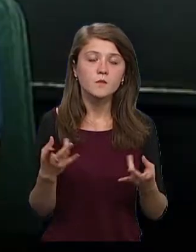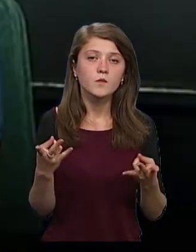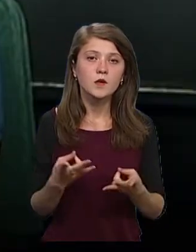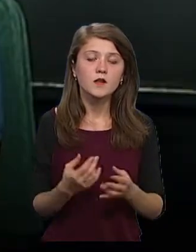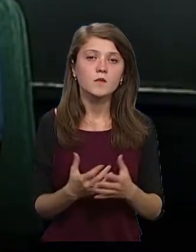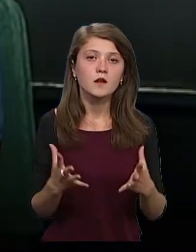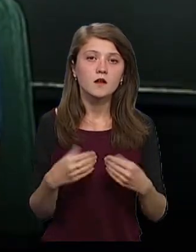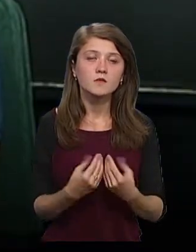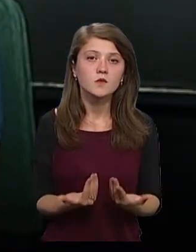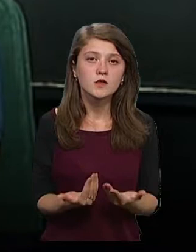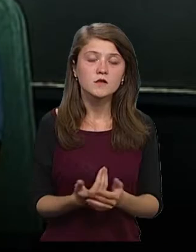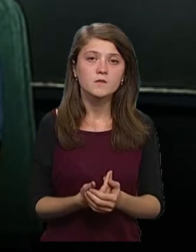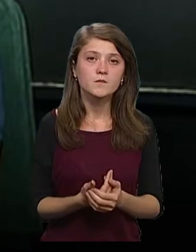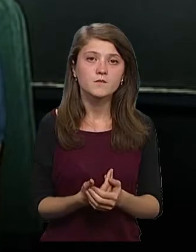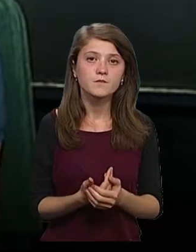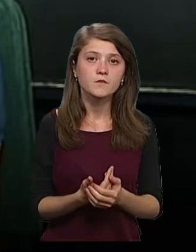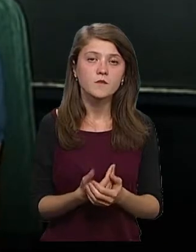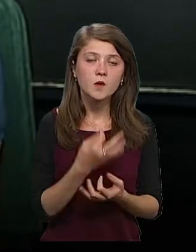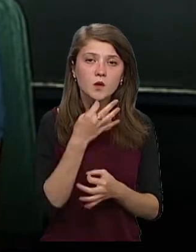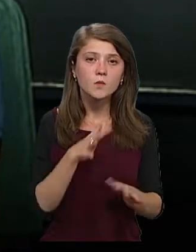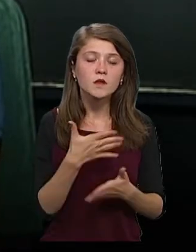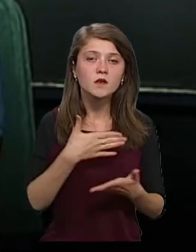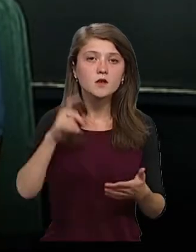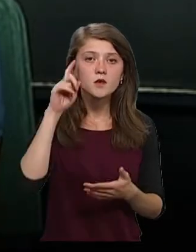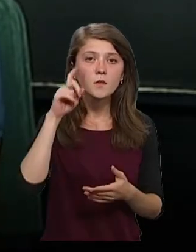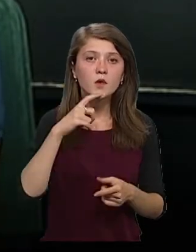вживатися, тому що любі наші непорозуміння, вони